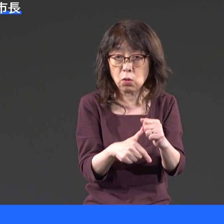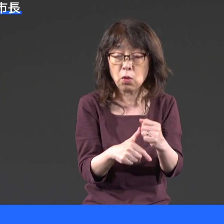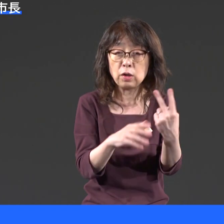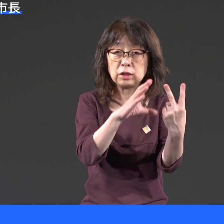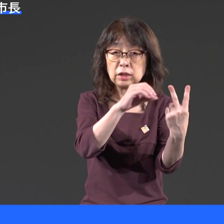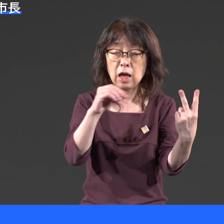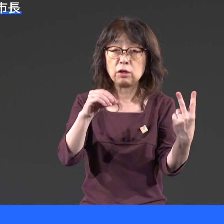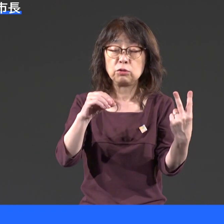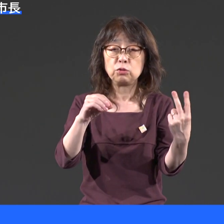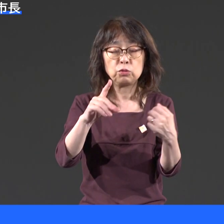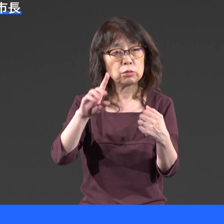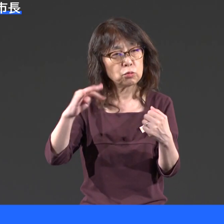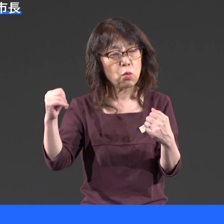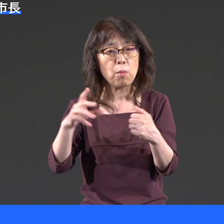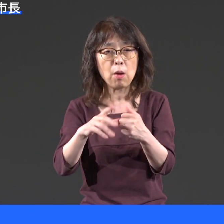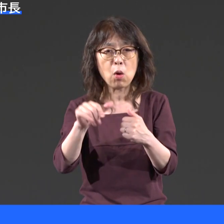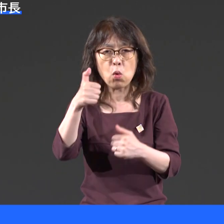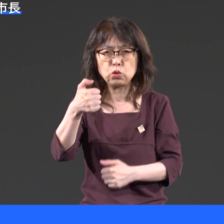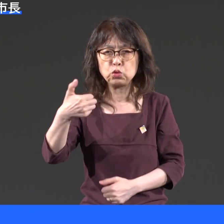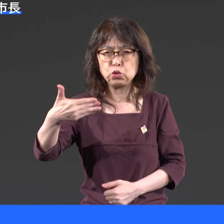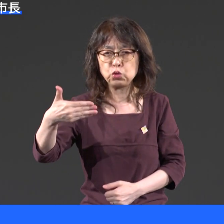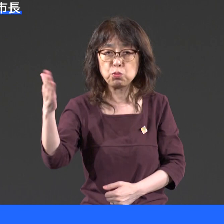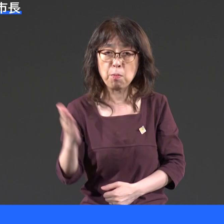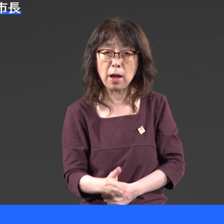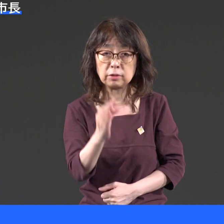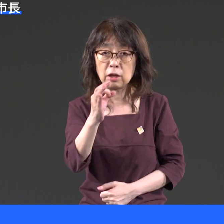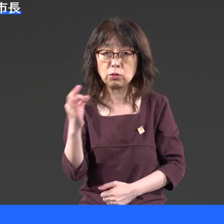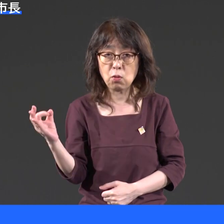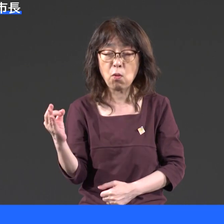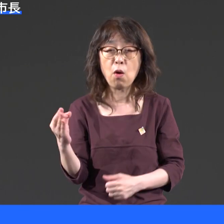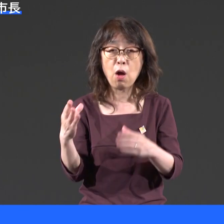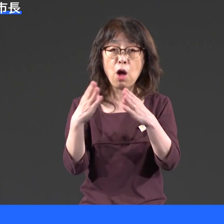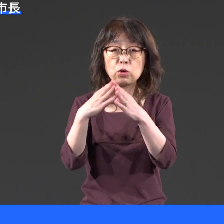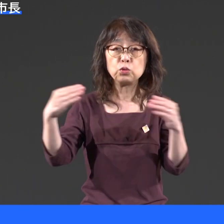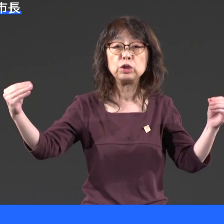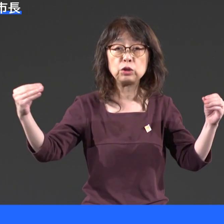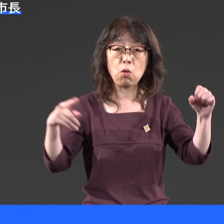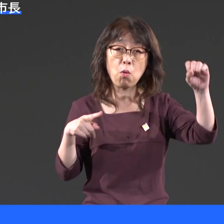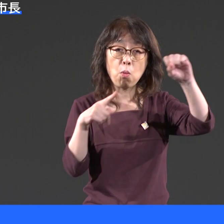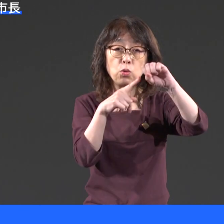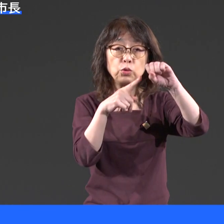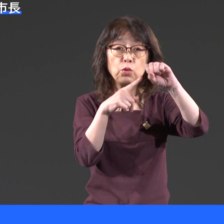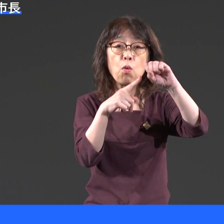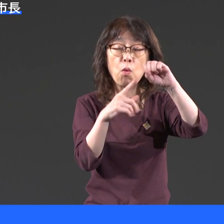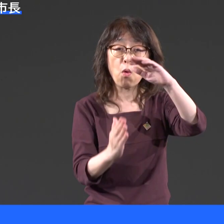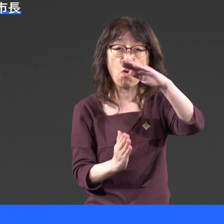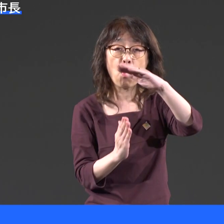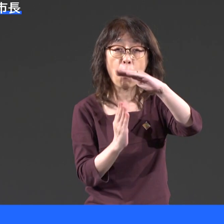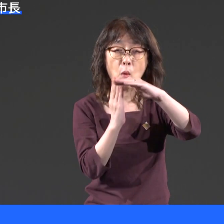59% の国の目標を大きく超える目標を持っています。そのためには、